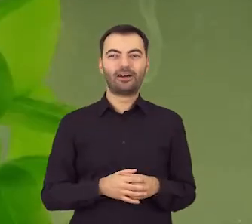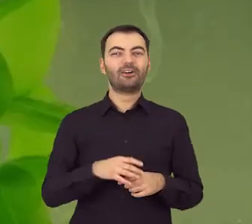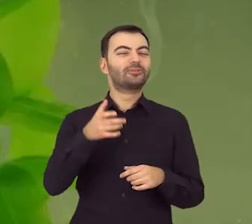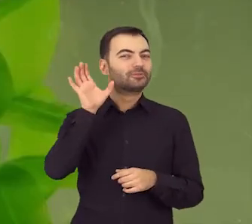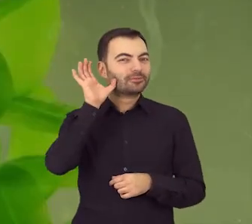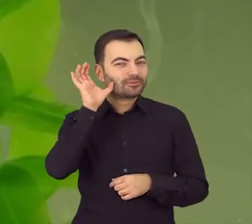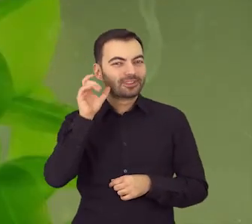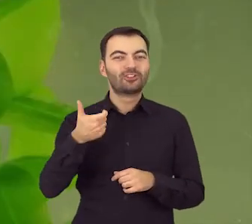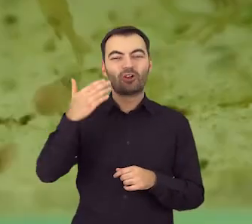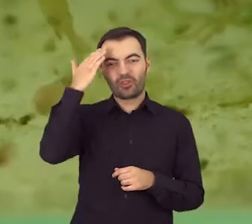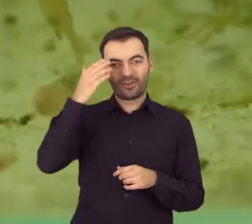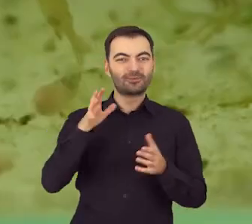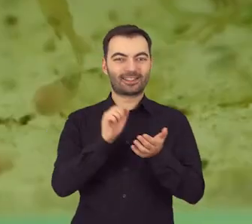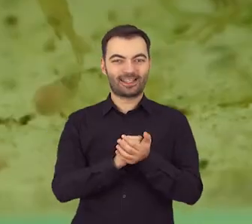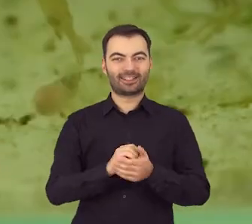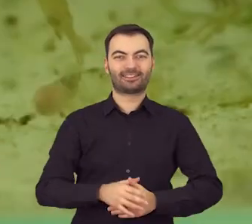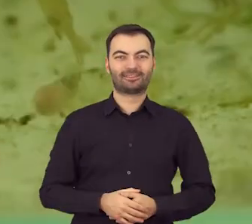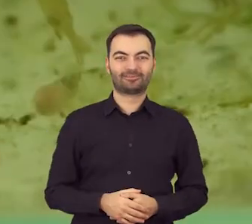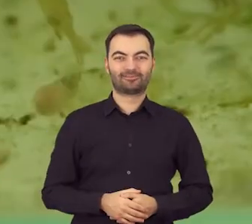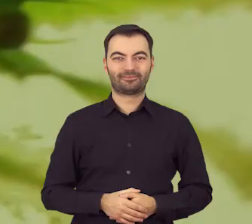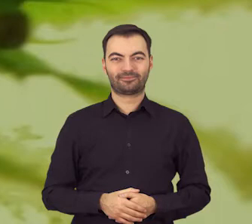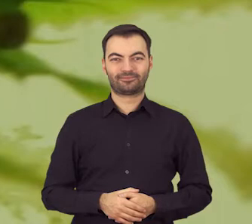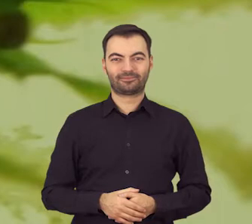się dowiedzieć na takich zajęciach.